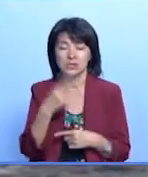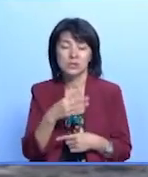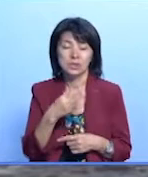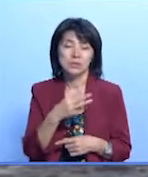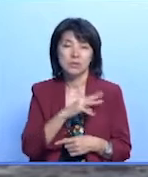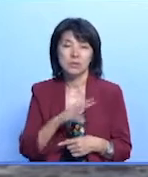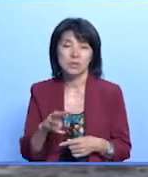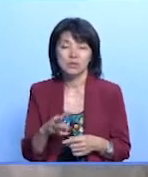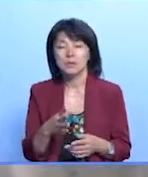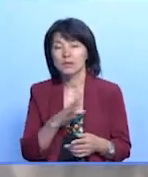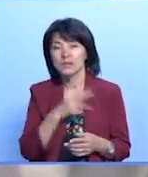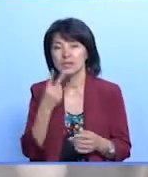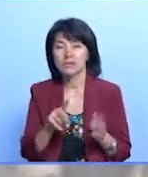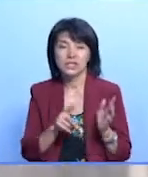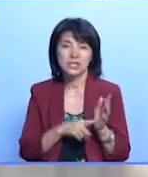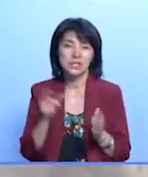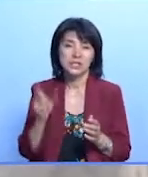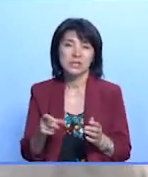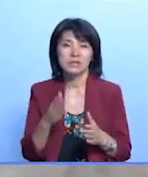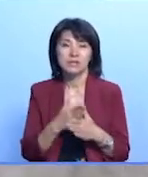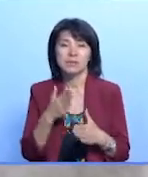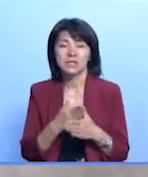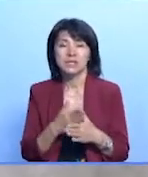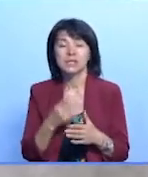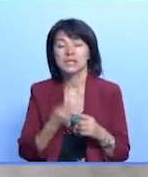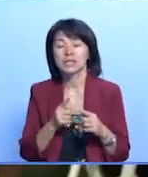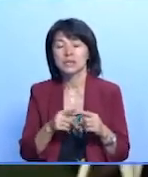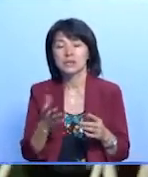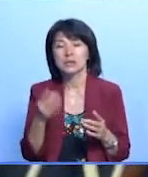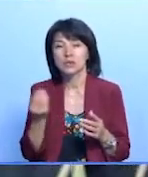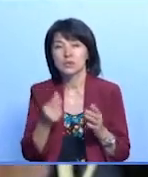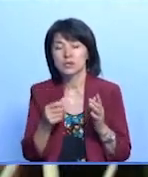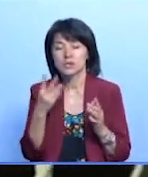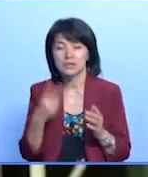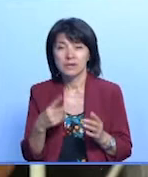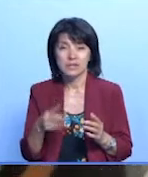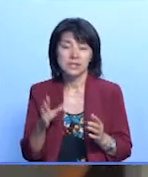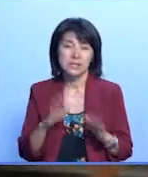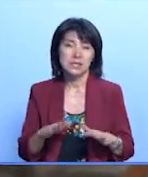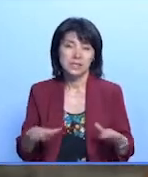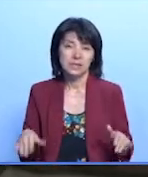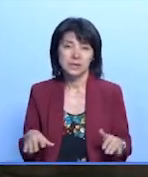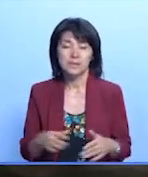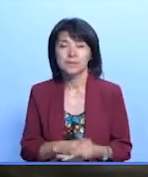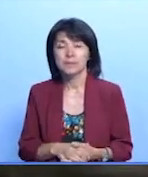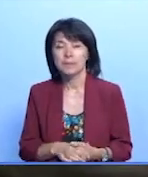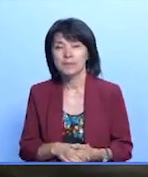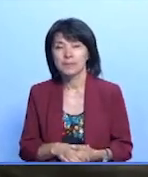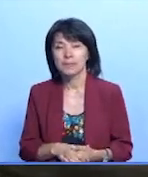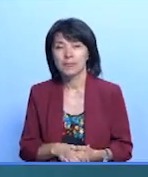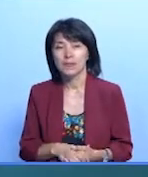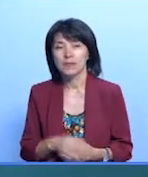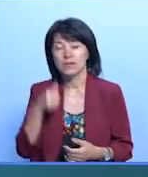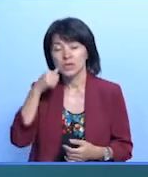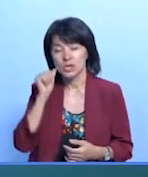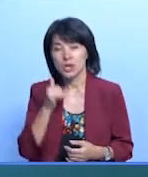кезінде 26 адам құтқарылды, оның жетеуі балалар. Жалпы 21 төтенше жағдай тіркелді. Үшеуі табиғи, 18-і техногенді. Кеше